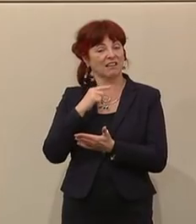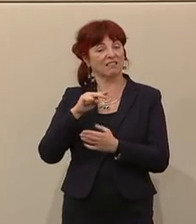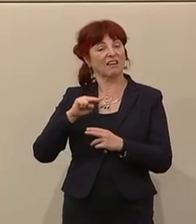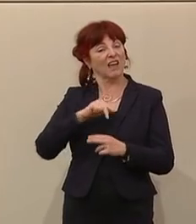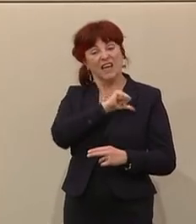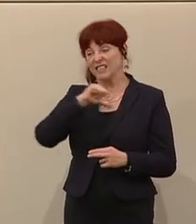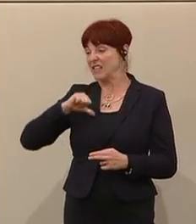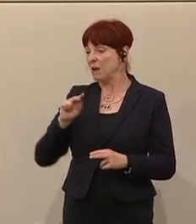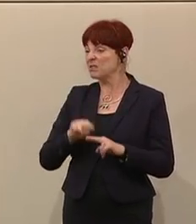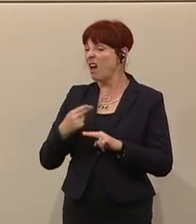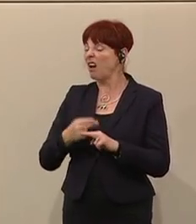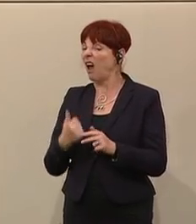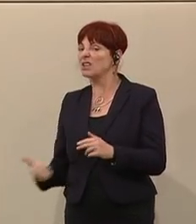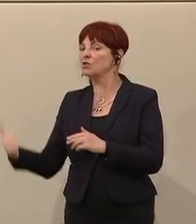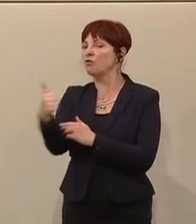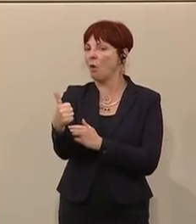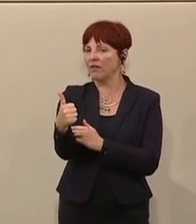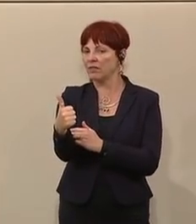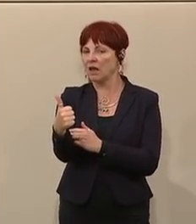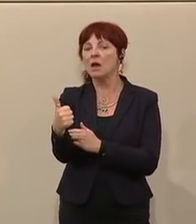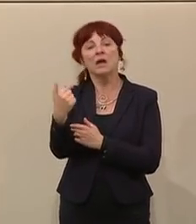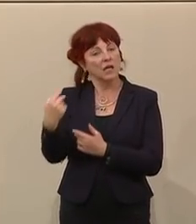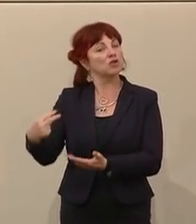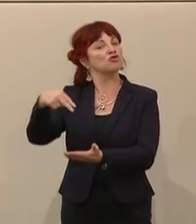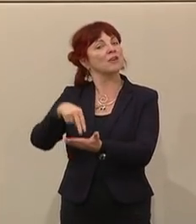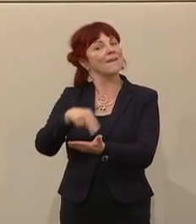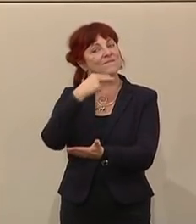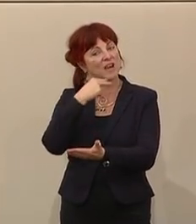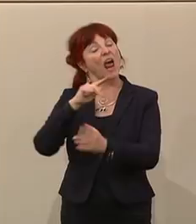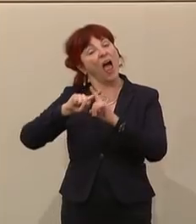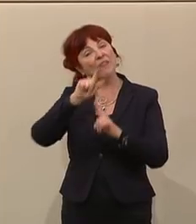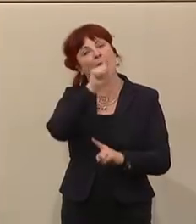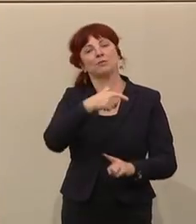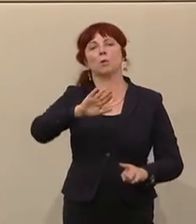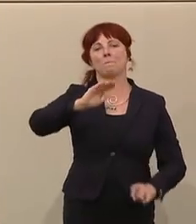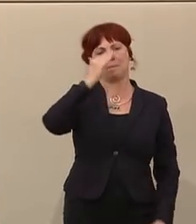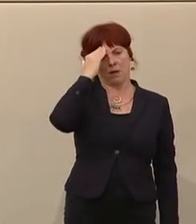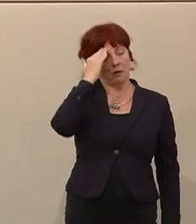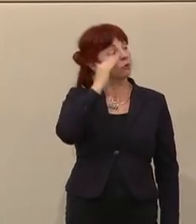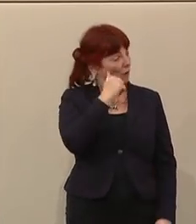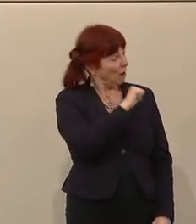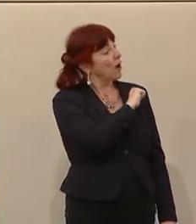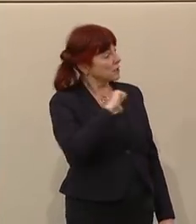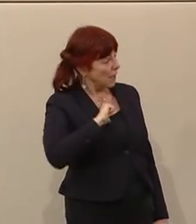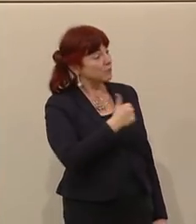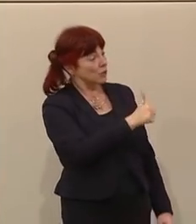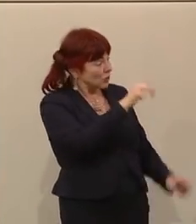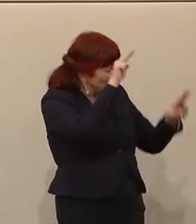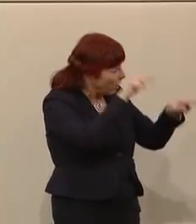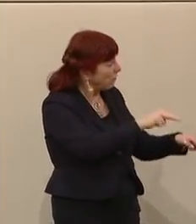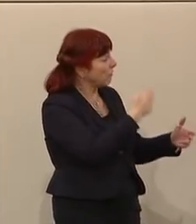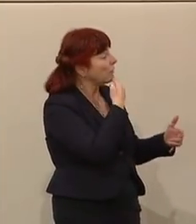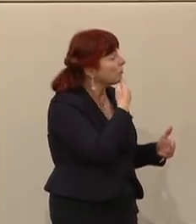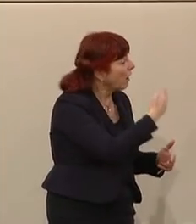stehen möchte ich nicht. Dafür gibt es Begabtere. Und diese Selbsteinschätzung ist berechtigt bis heute. Wer